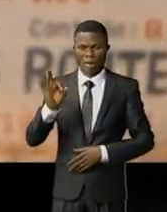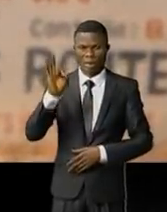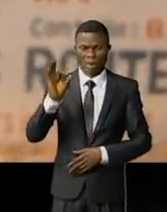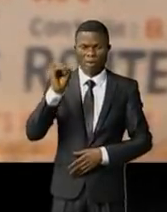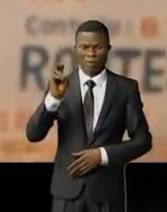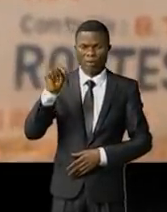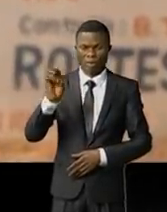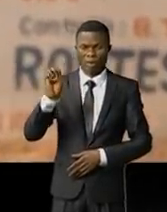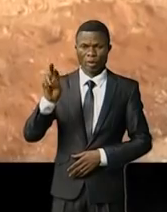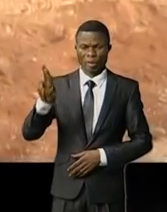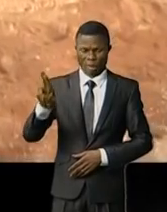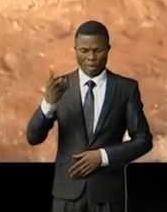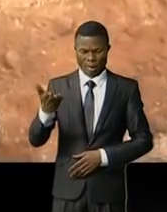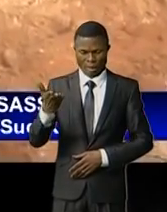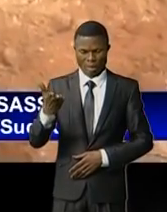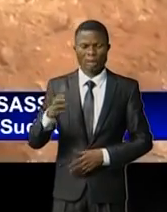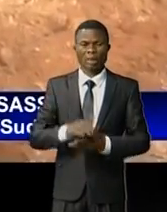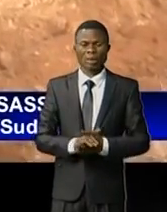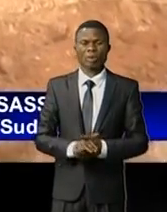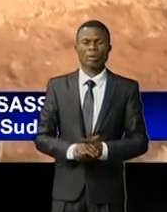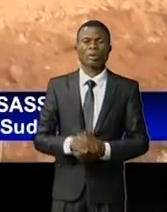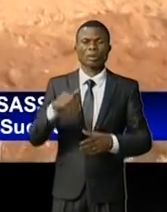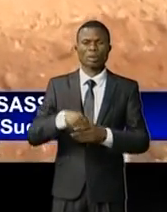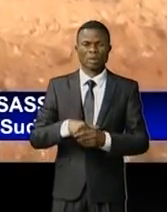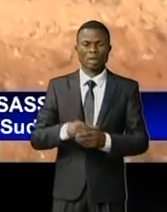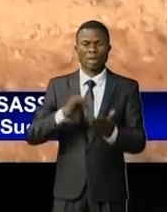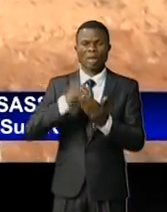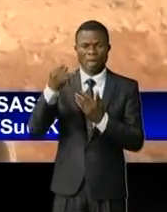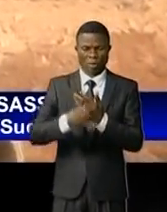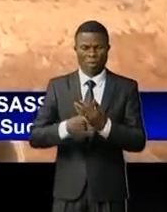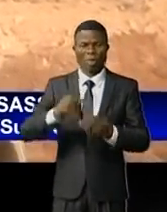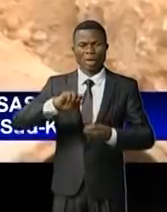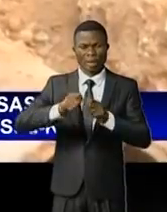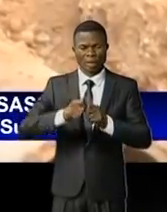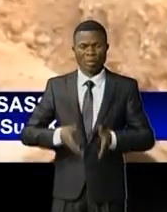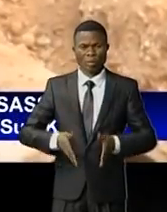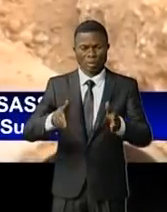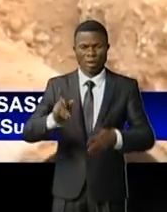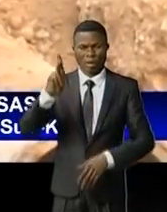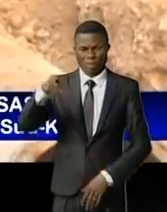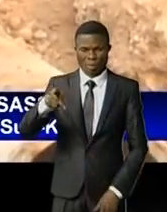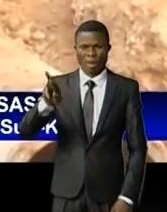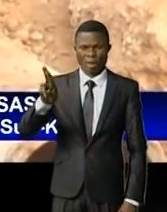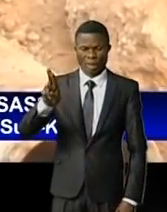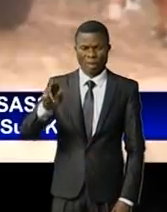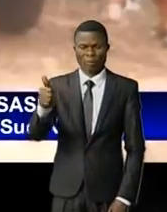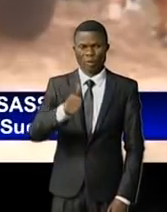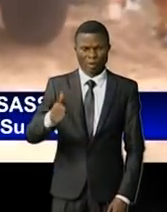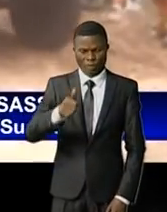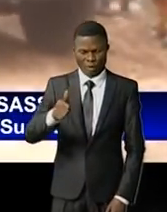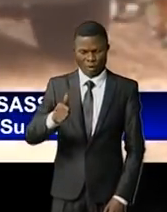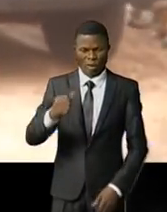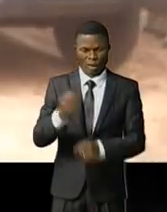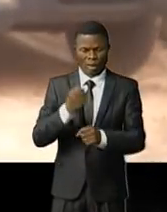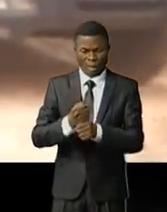travers le Fonds national d'entretien routier, FONER, dans son programme d'entretien routier PR 2021. Les travaux vont